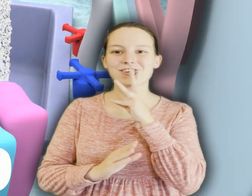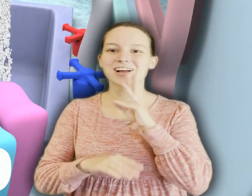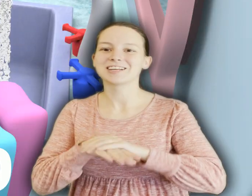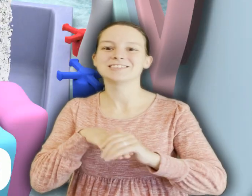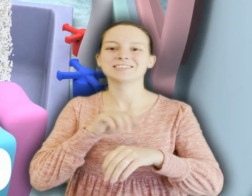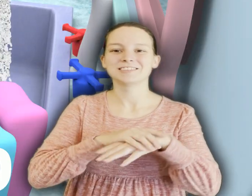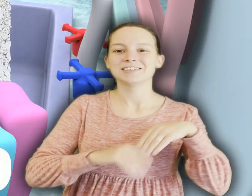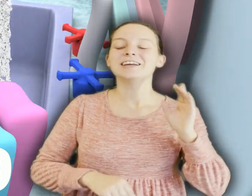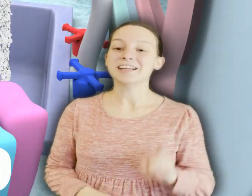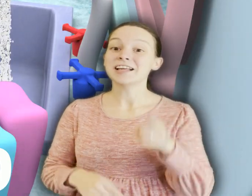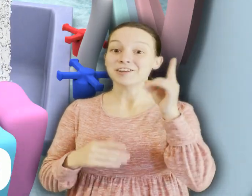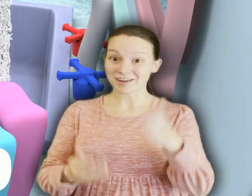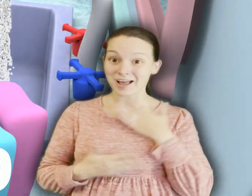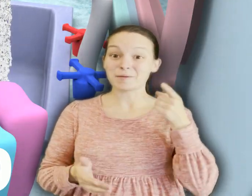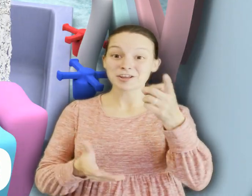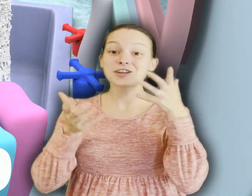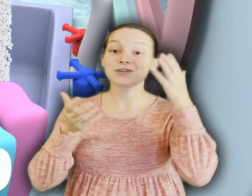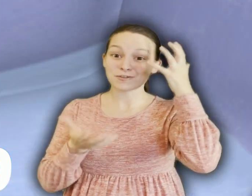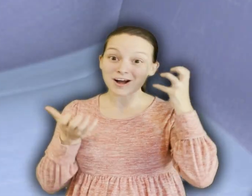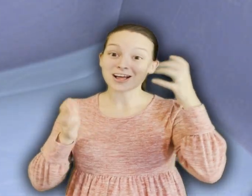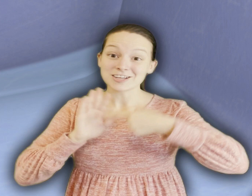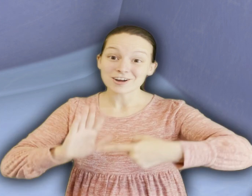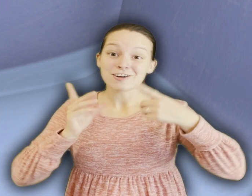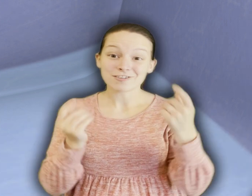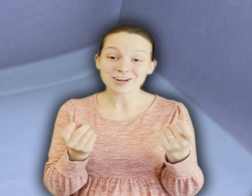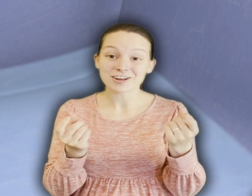たかったら手をこすりに行こ